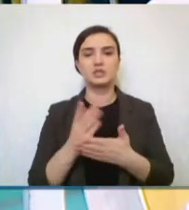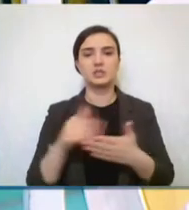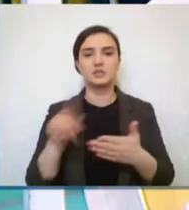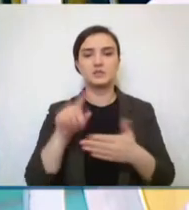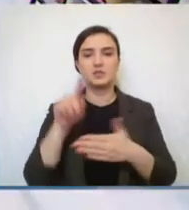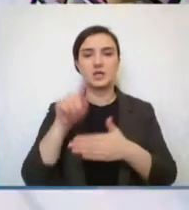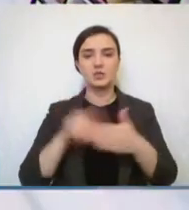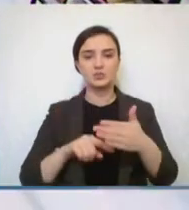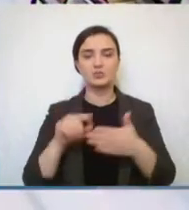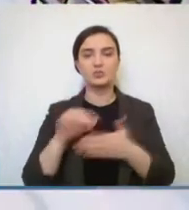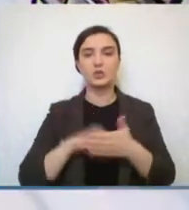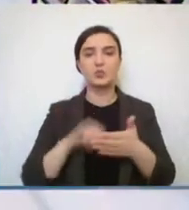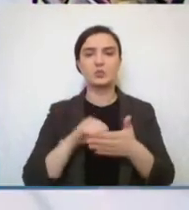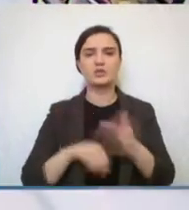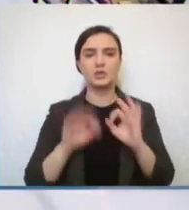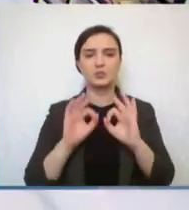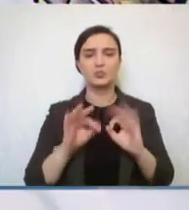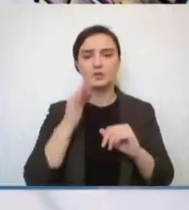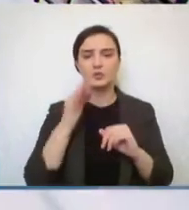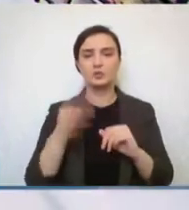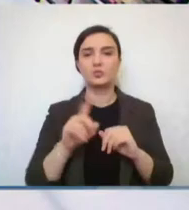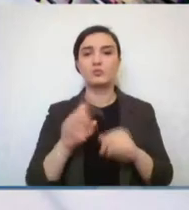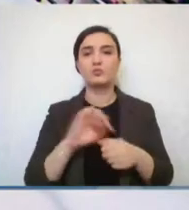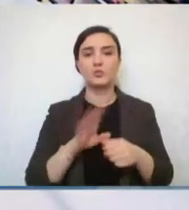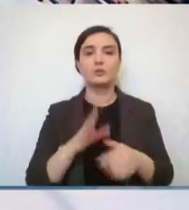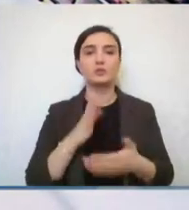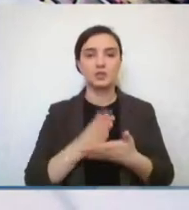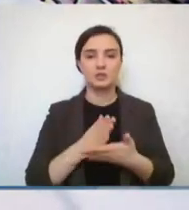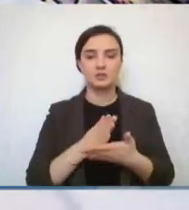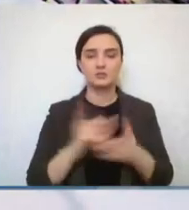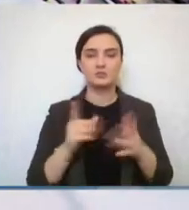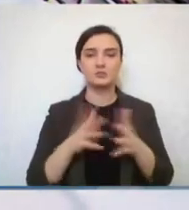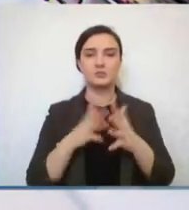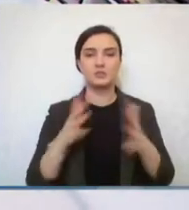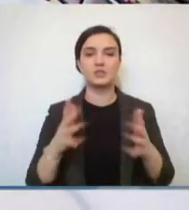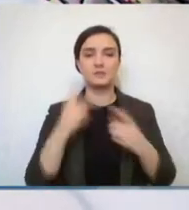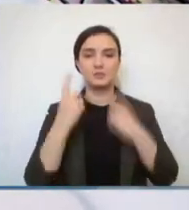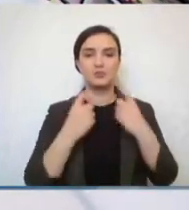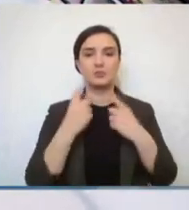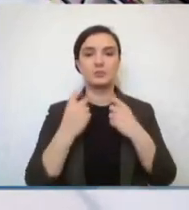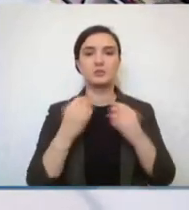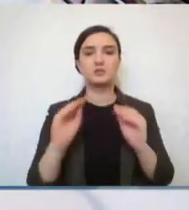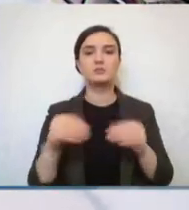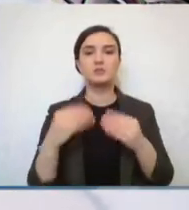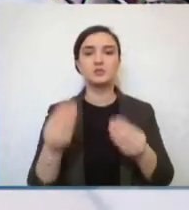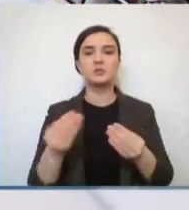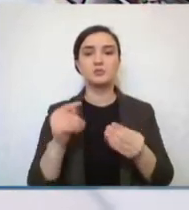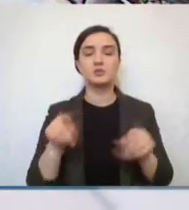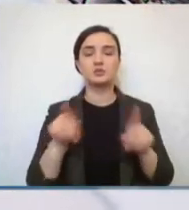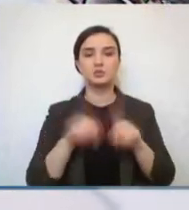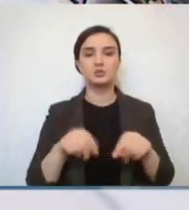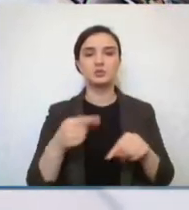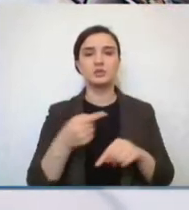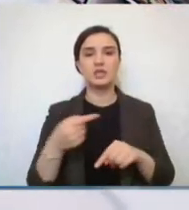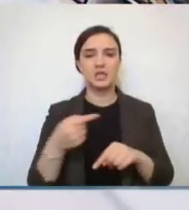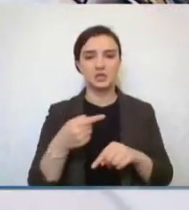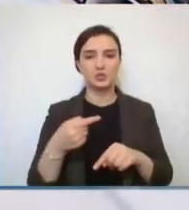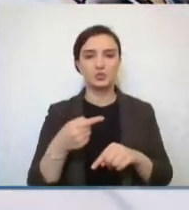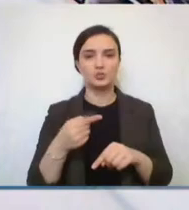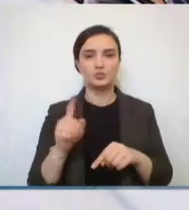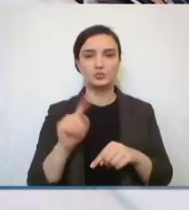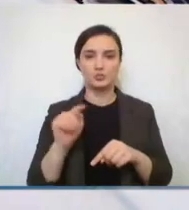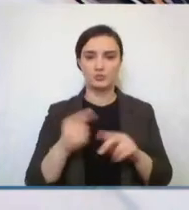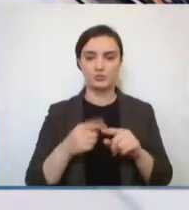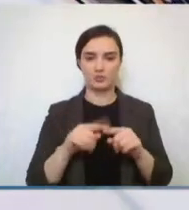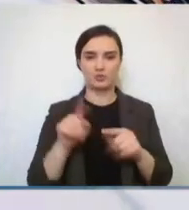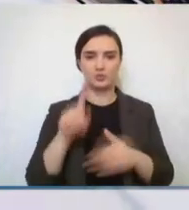არგუმენტირებულად, რომ COVID-ი არის, მეტი ინფორმაციის მოწოდება, მათ შორის ნეგატიურის, რომ აი ეს უნდობლობაზე,